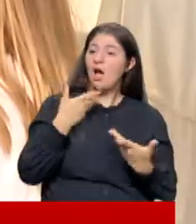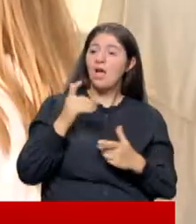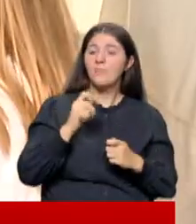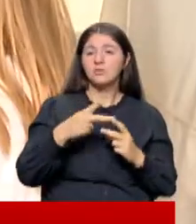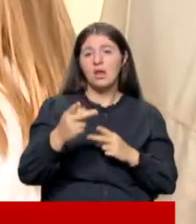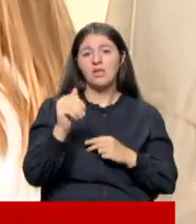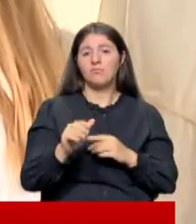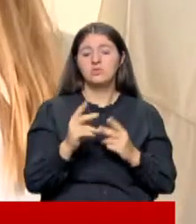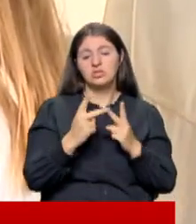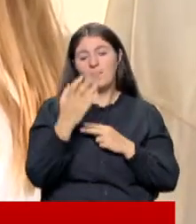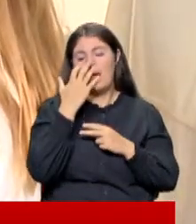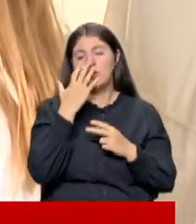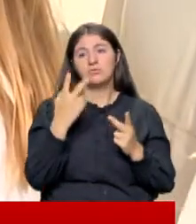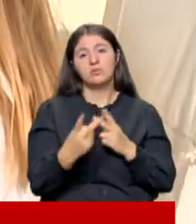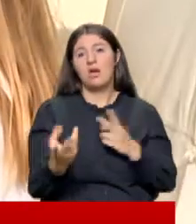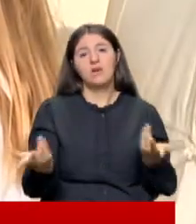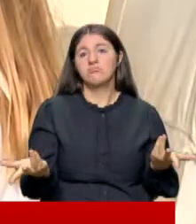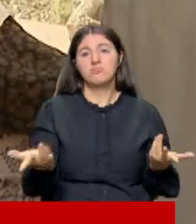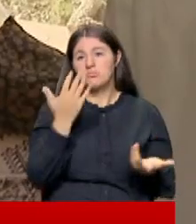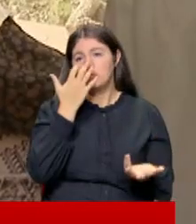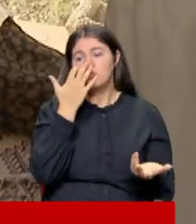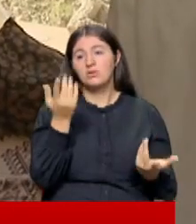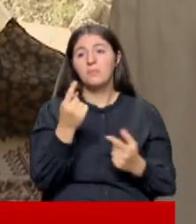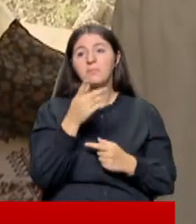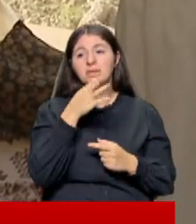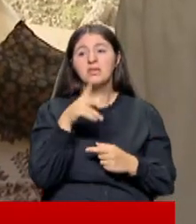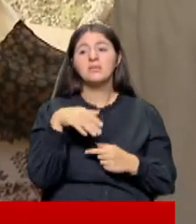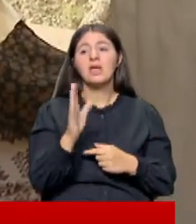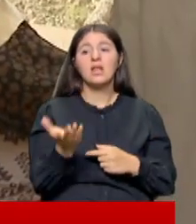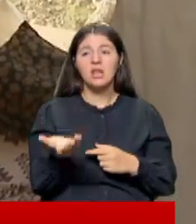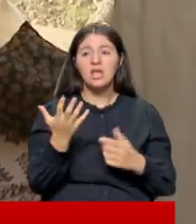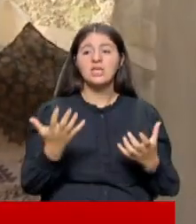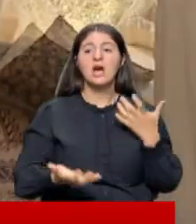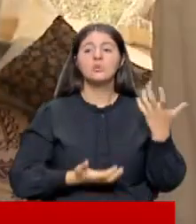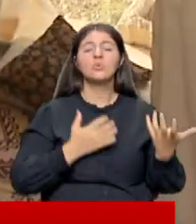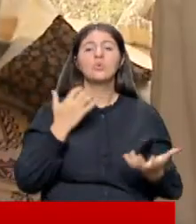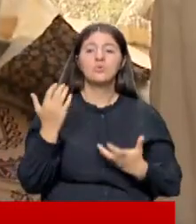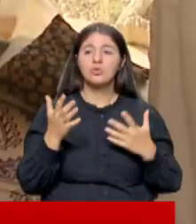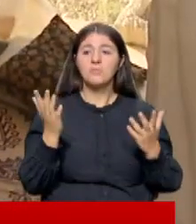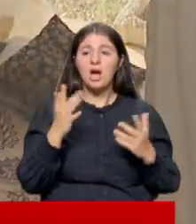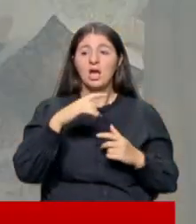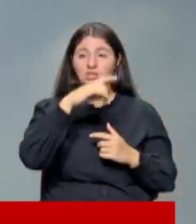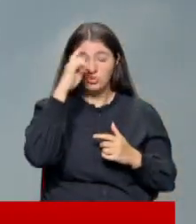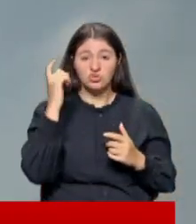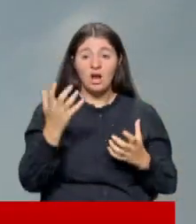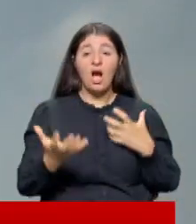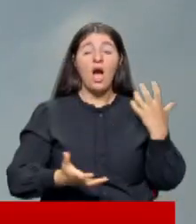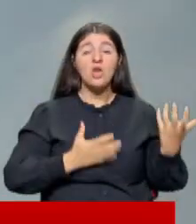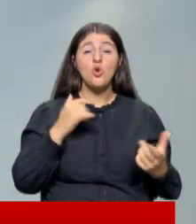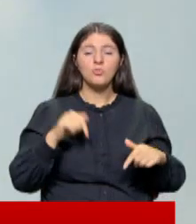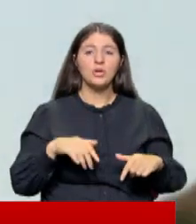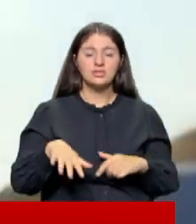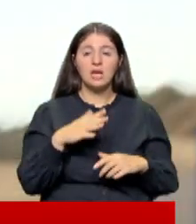sıraya alınmışız sıra bekliyoruz işte bildiğin gibi değil yanıyoruz Bayağı da sıcak kaynıyoruz